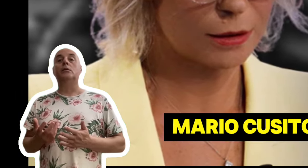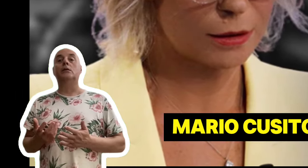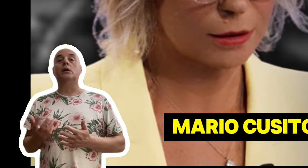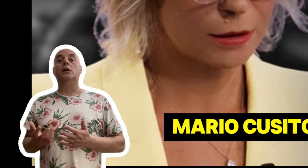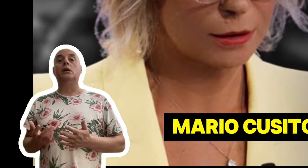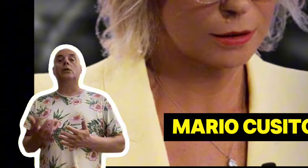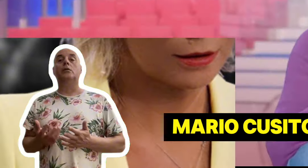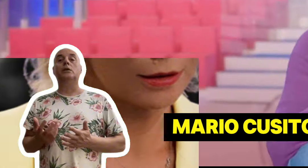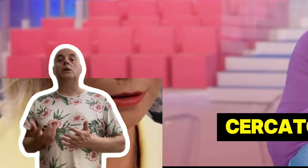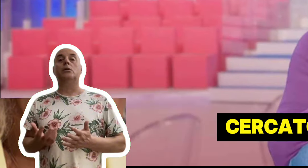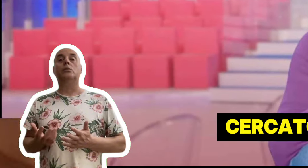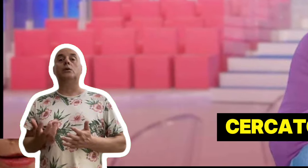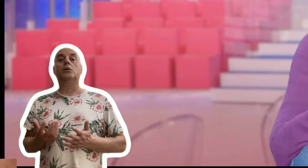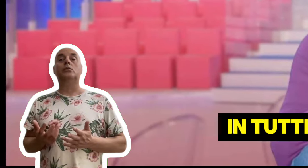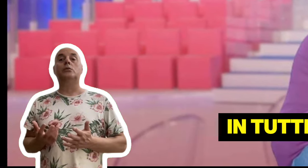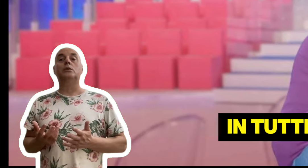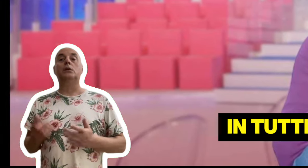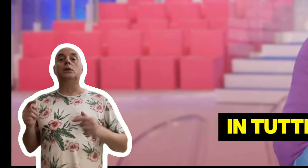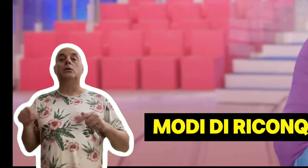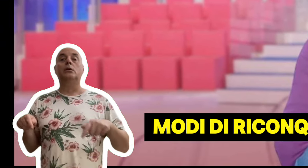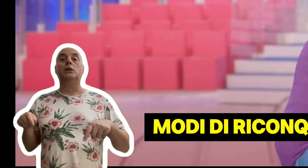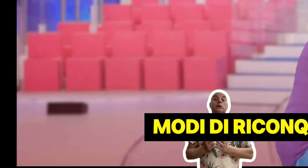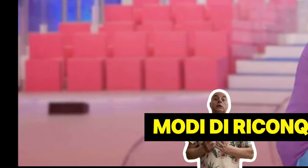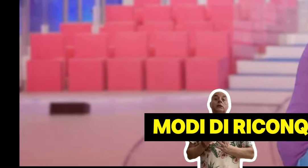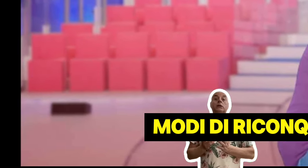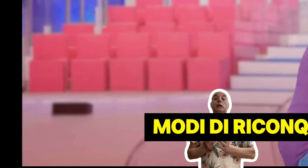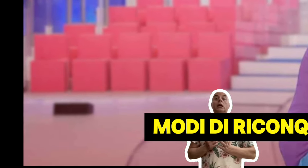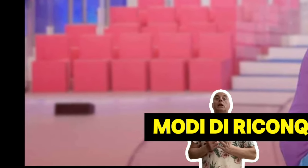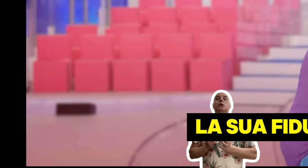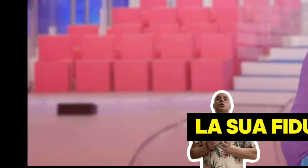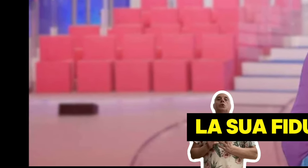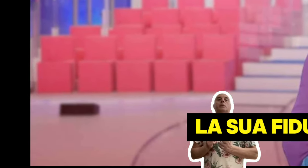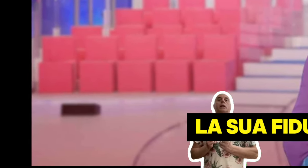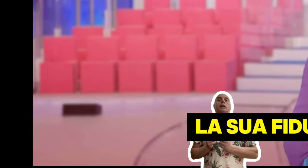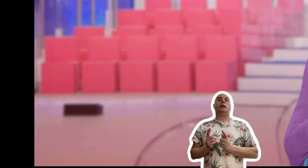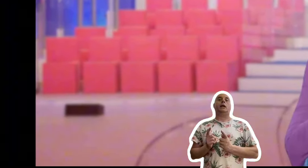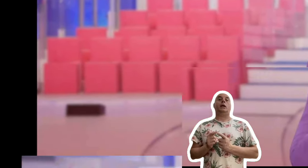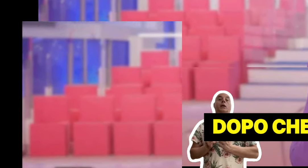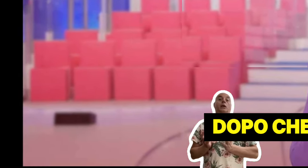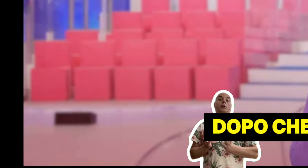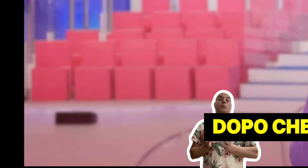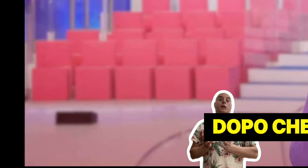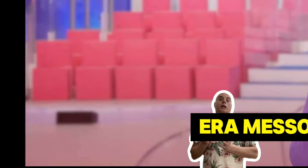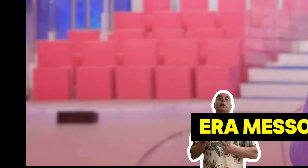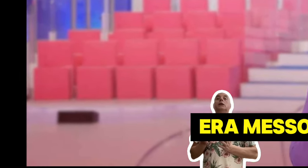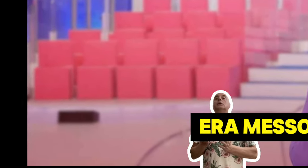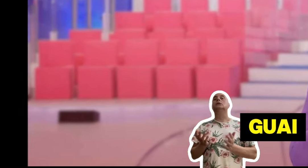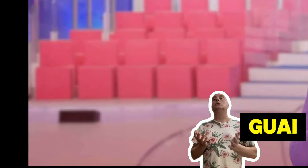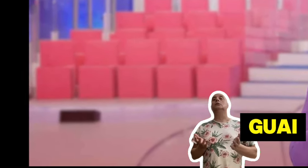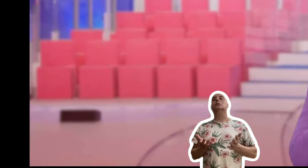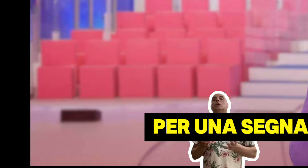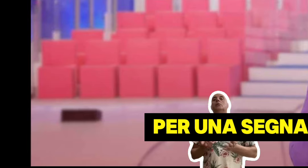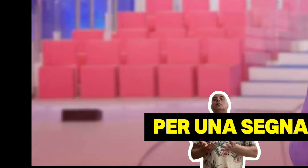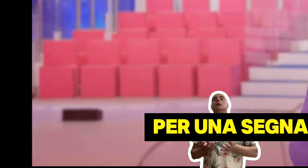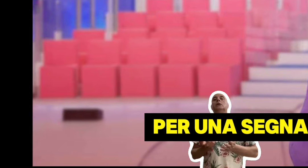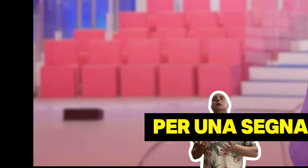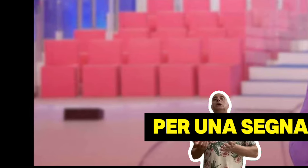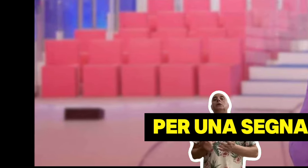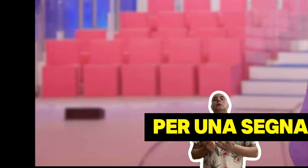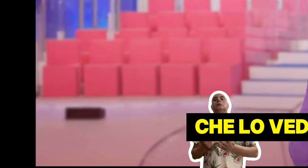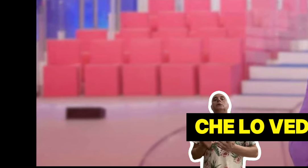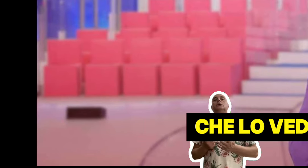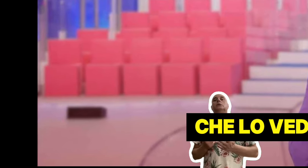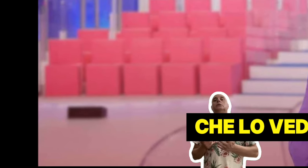la quale Mario cusitore ha cercato in tutti i modi di Riconquistare la sua fiducia dopo che si era messo nei guai per una